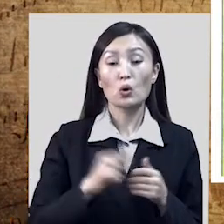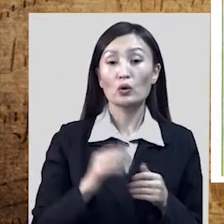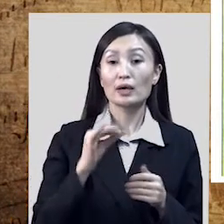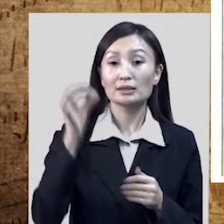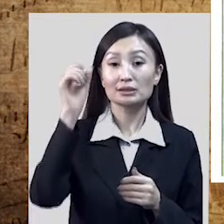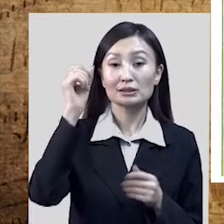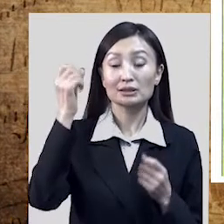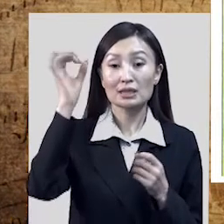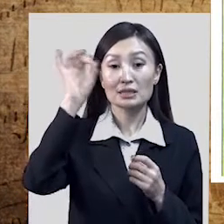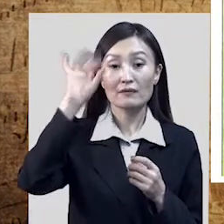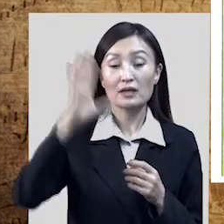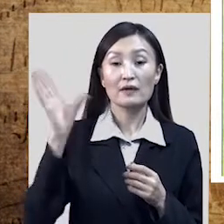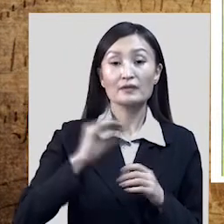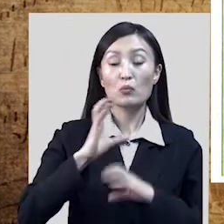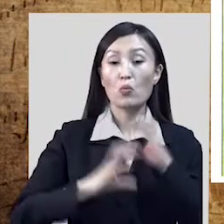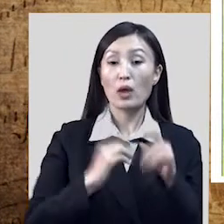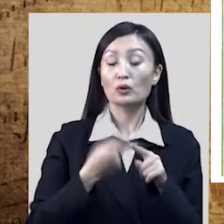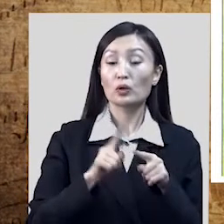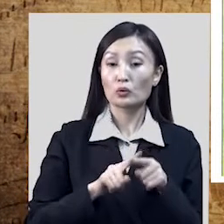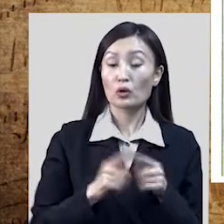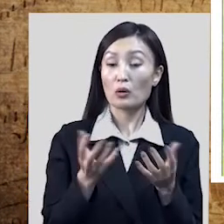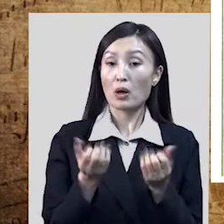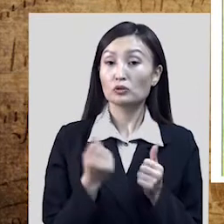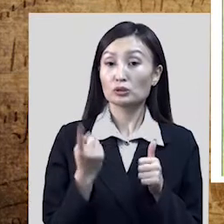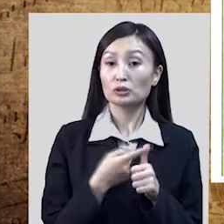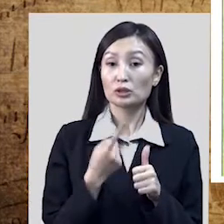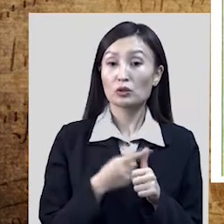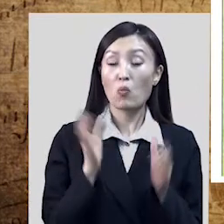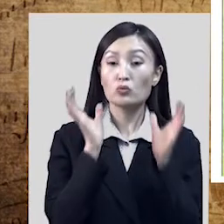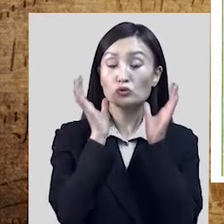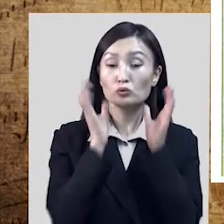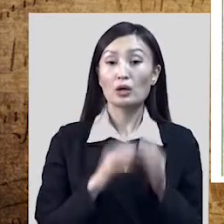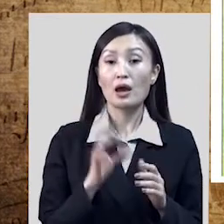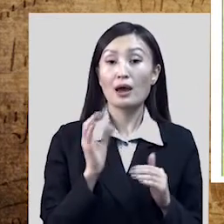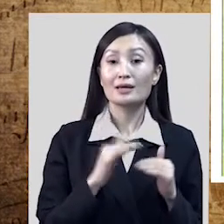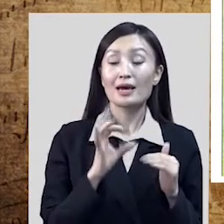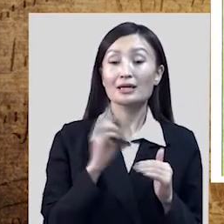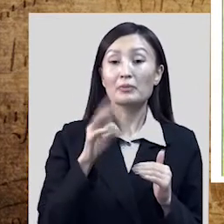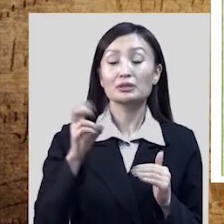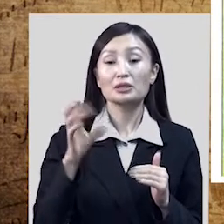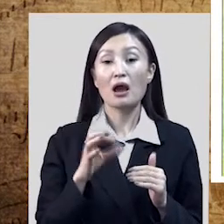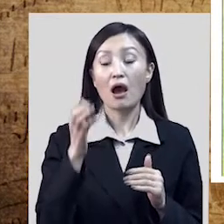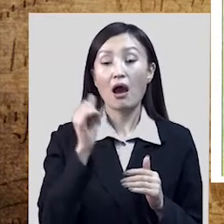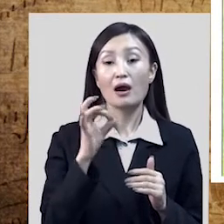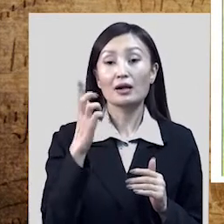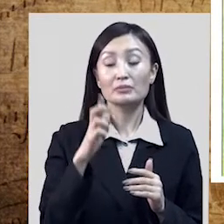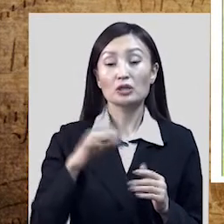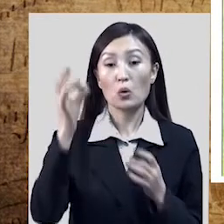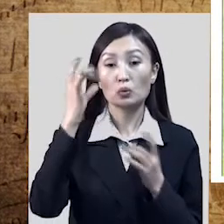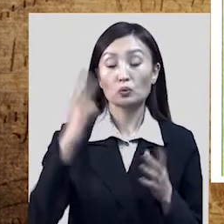известных всему миру культура которой получила название москва ренессанса арабской культуры